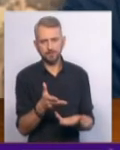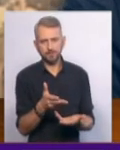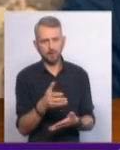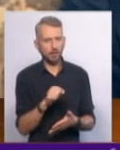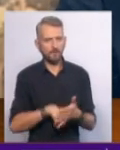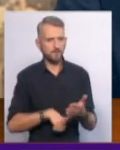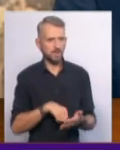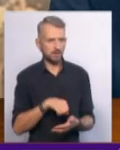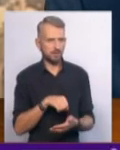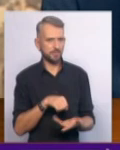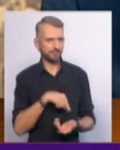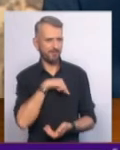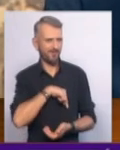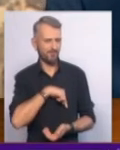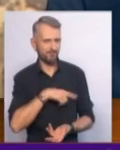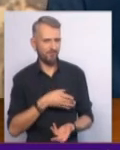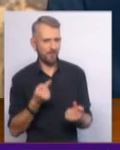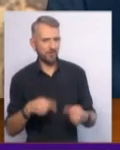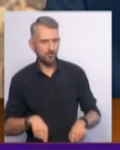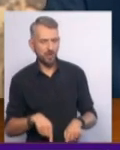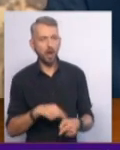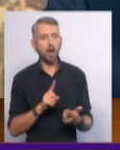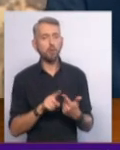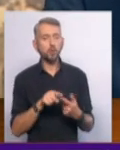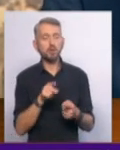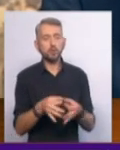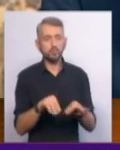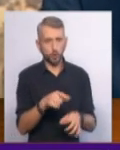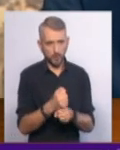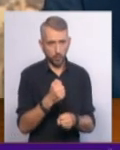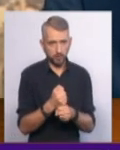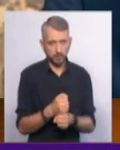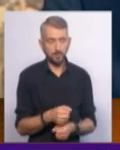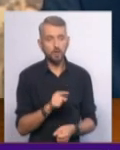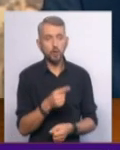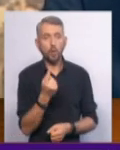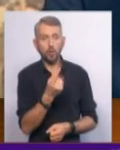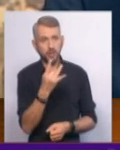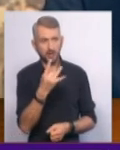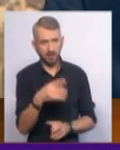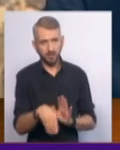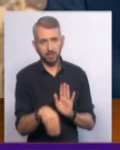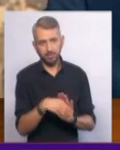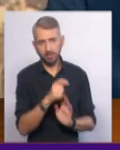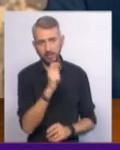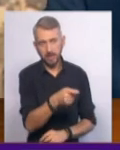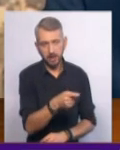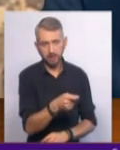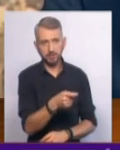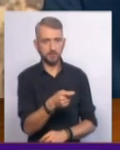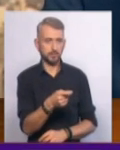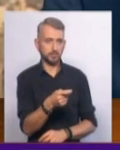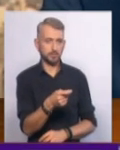відвіччю. А по-друге, їм дозволяють це робити. Тому що вони один раз дали там якусь